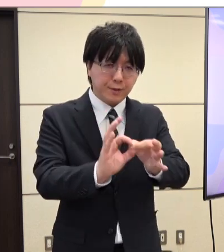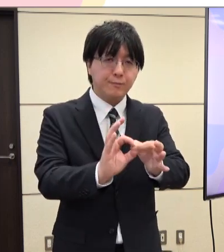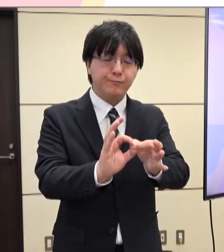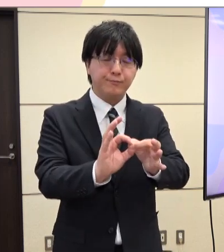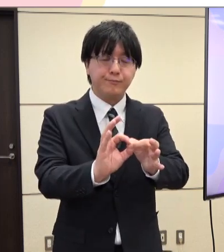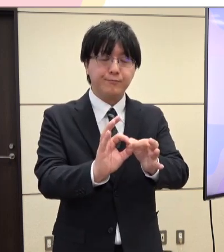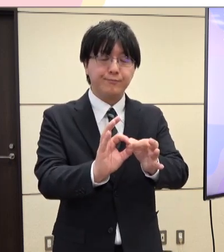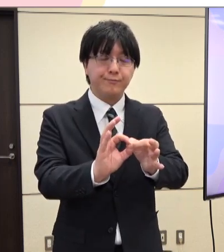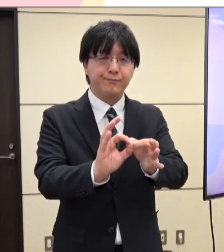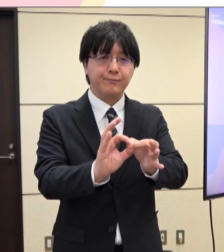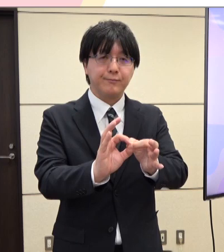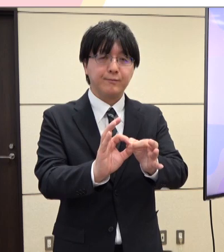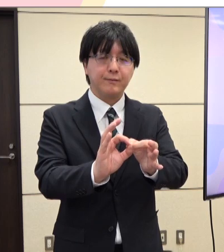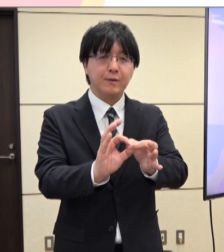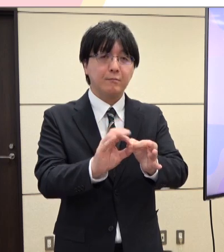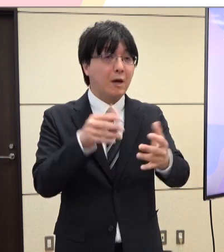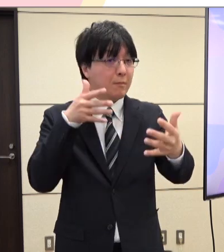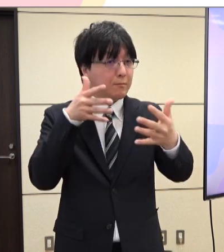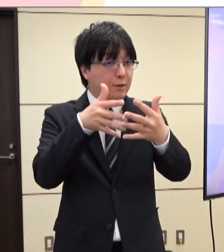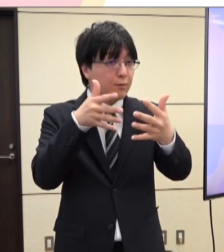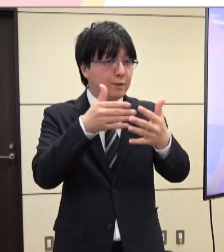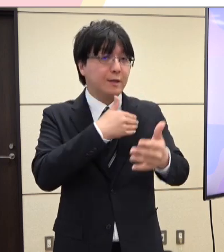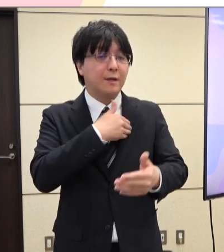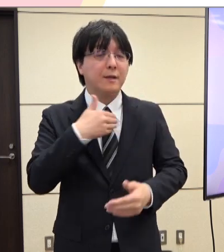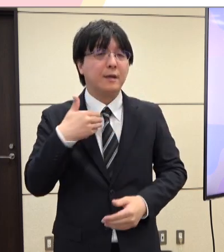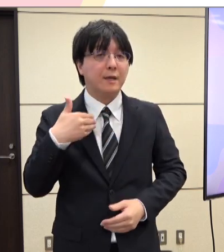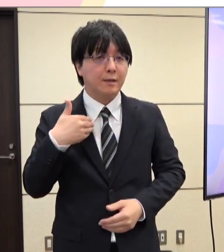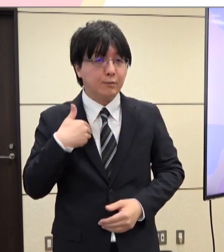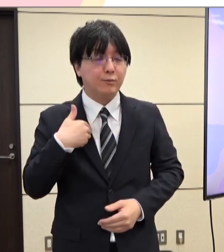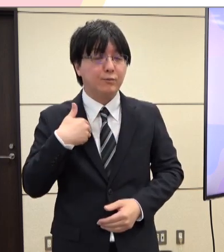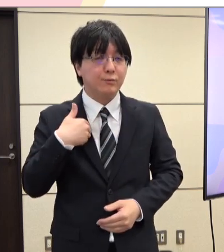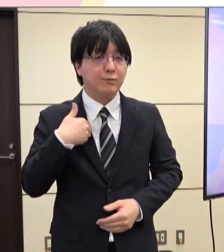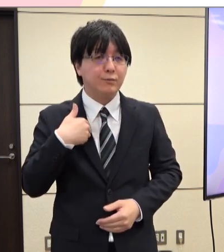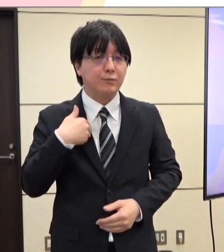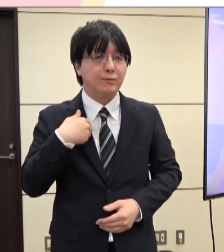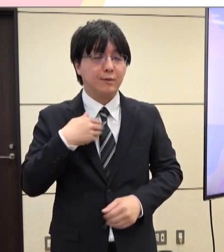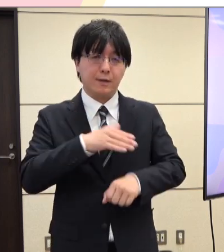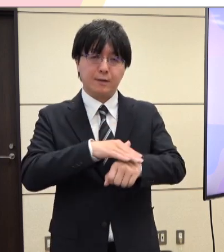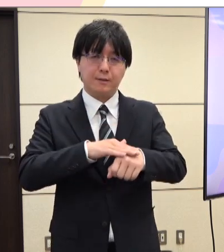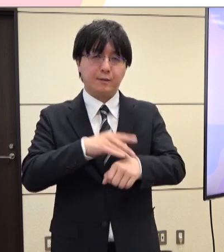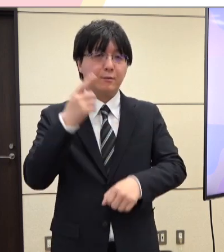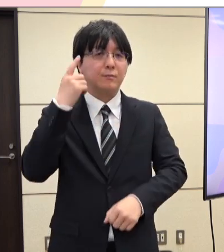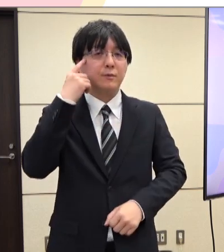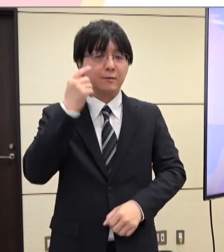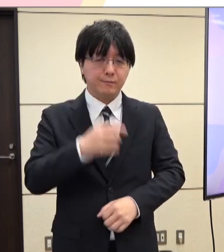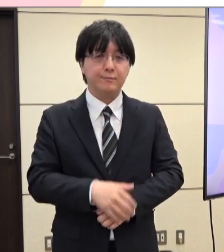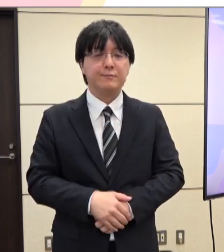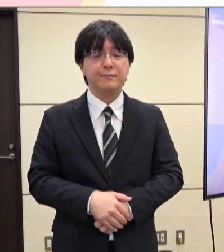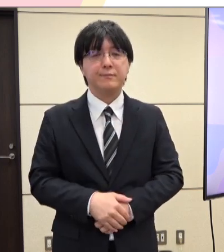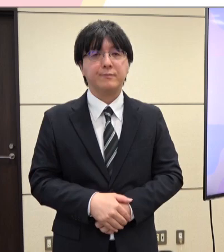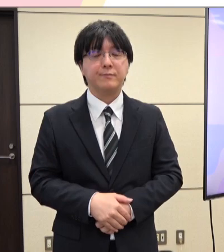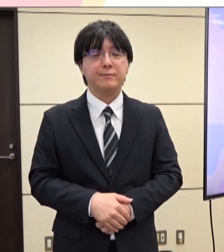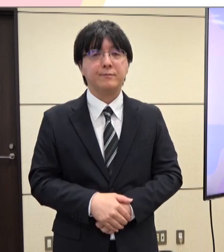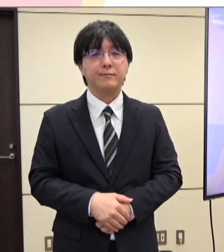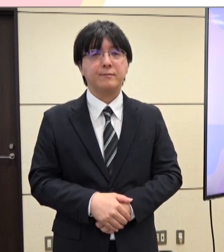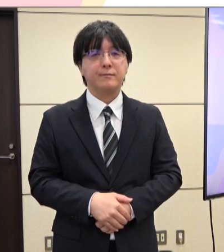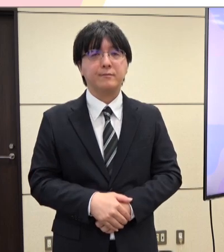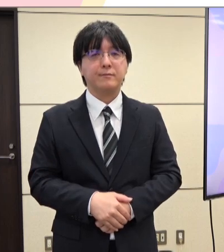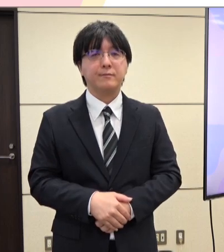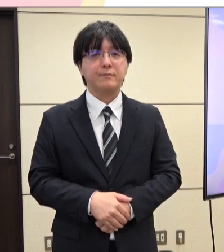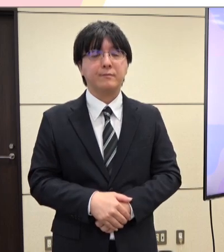そういうなんて言いますかね、見通しを立てられるというのが大事かなというふうに思ってまして、まあ、その点では